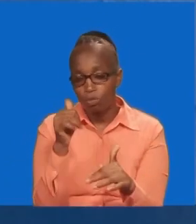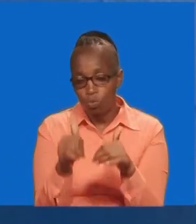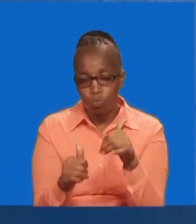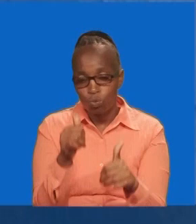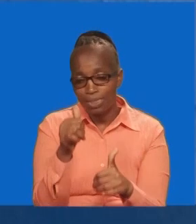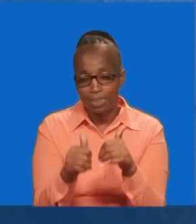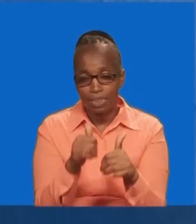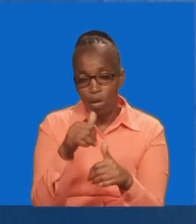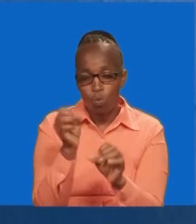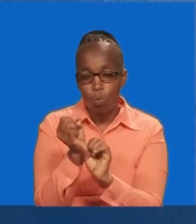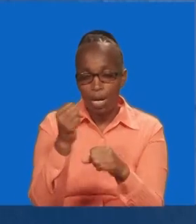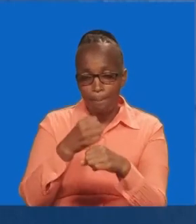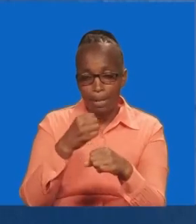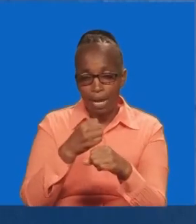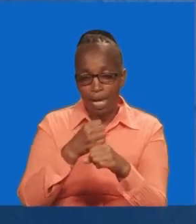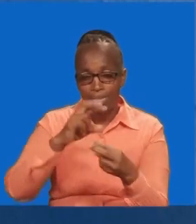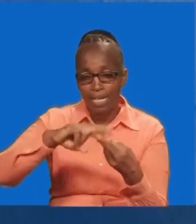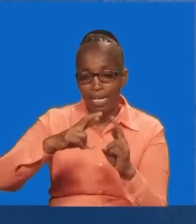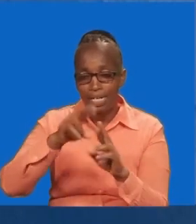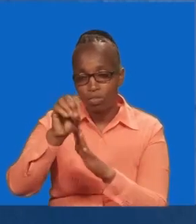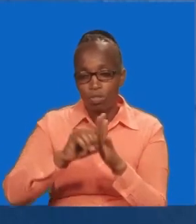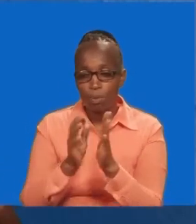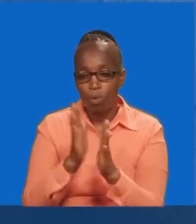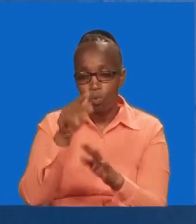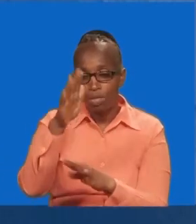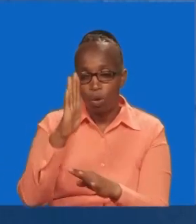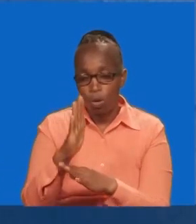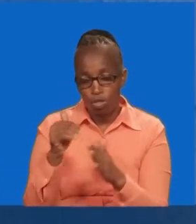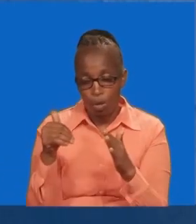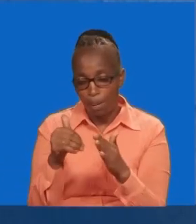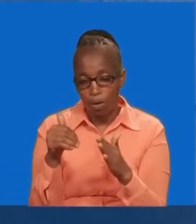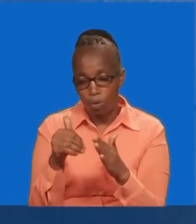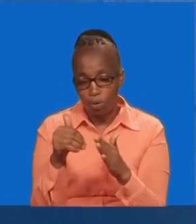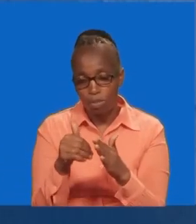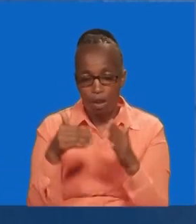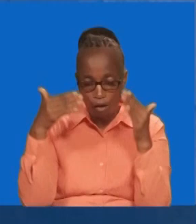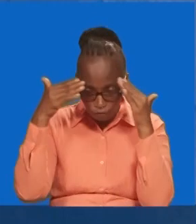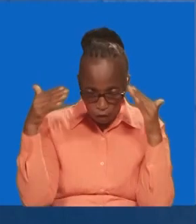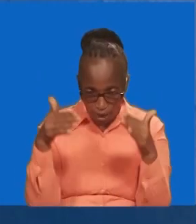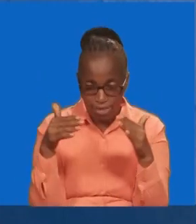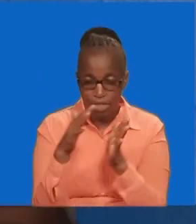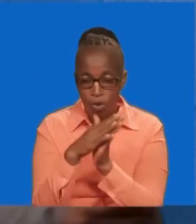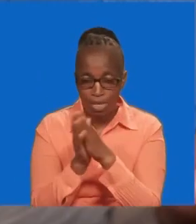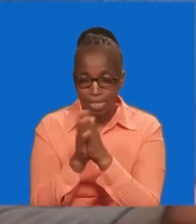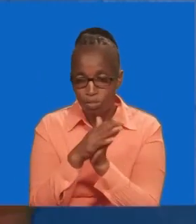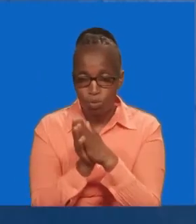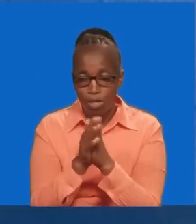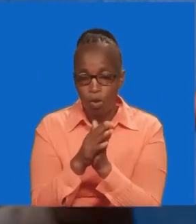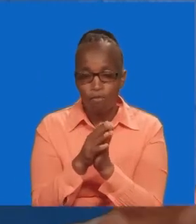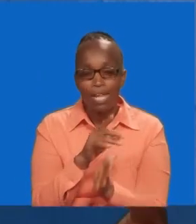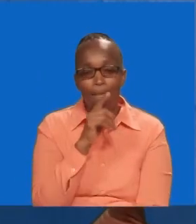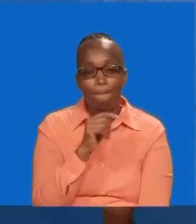kutuleta na ni jambo ambalo linafanya uhusiano wetu na Mungu uwe karibu. I also focus on the story